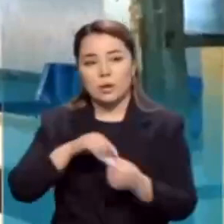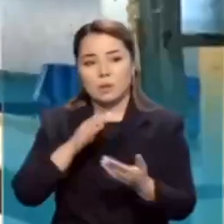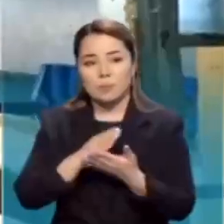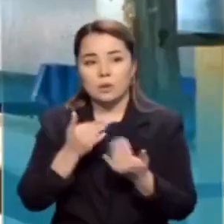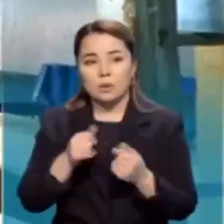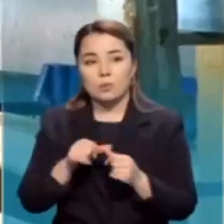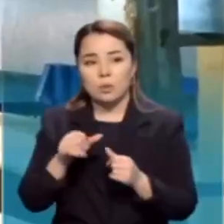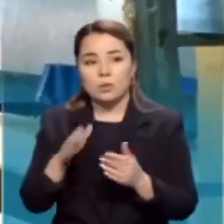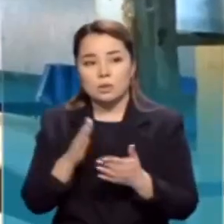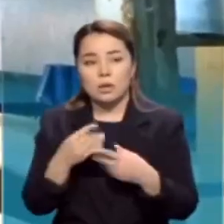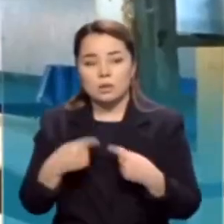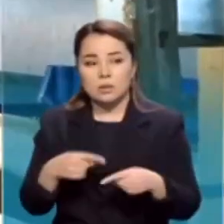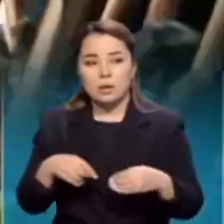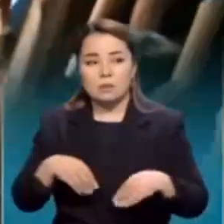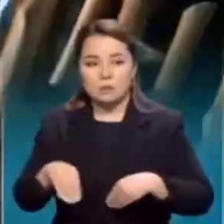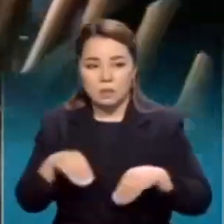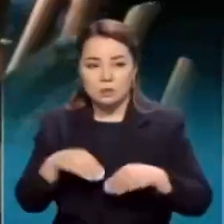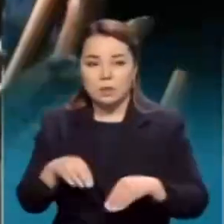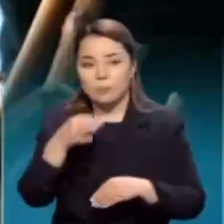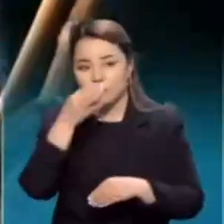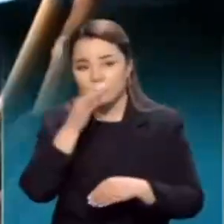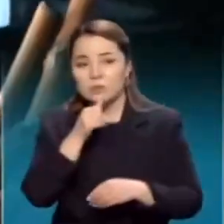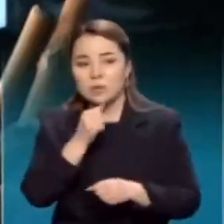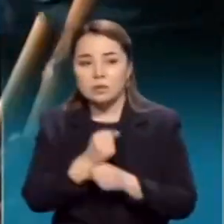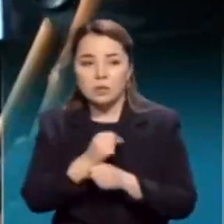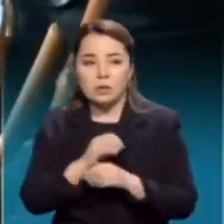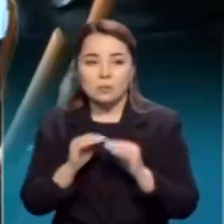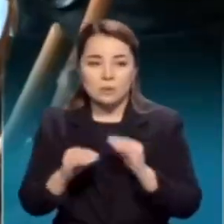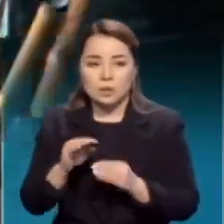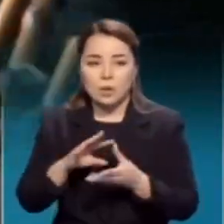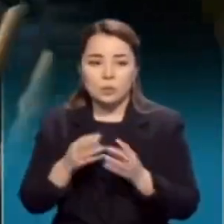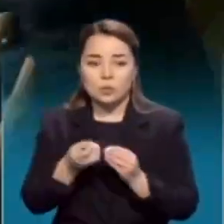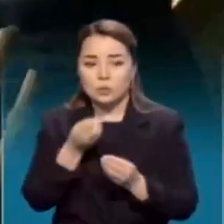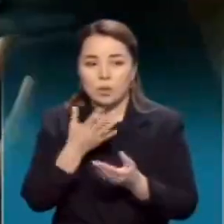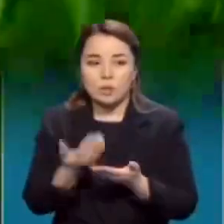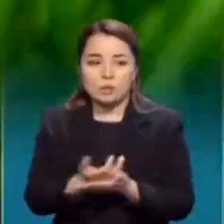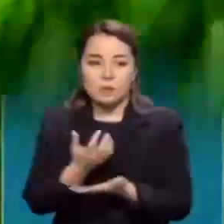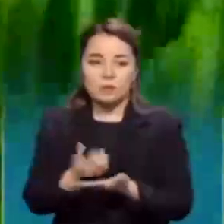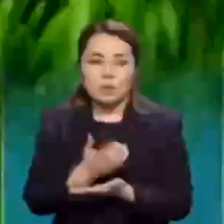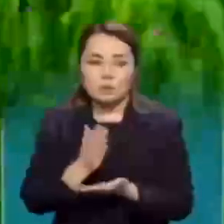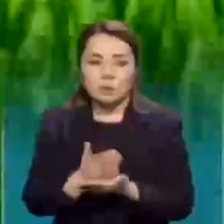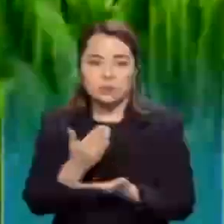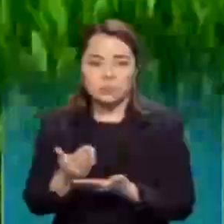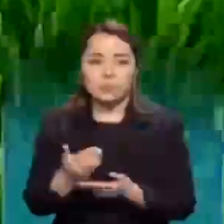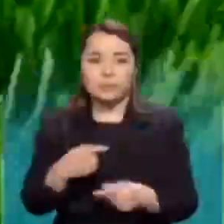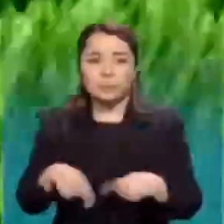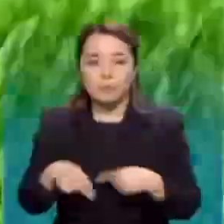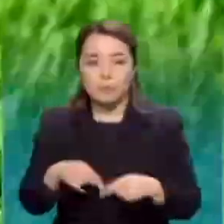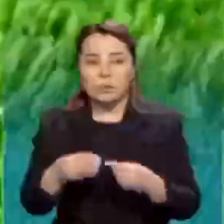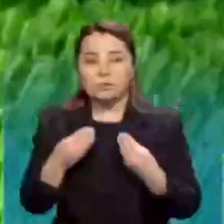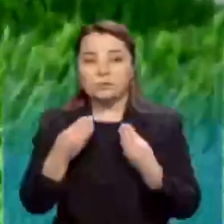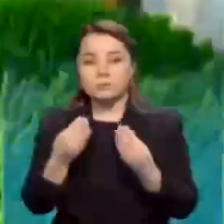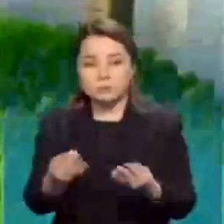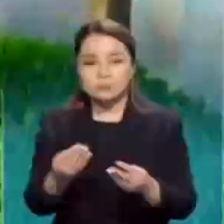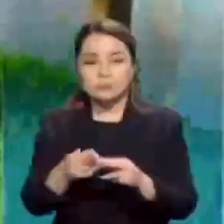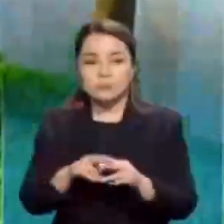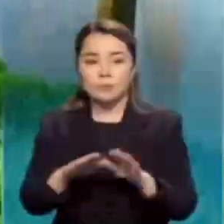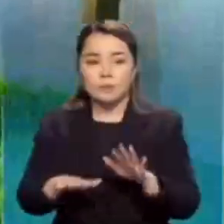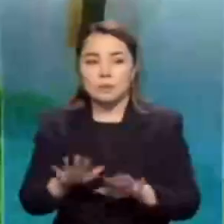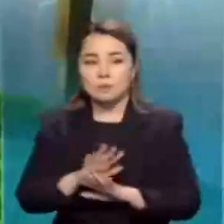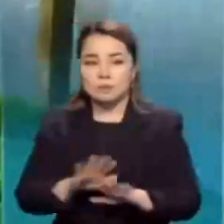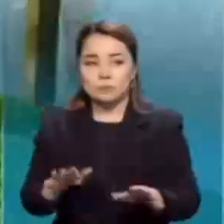мұнан бөлек тағы басқа дақылдарға тәжірибе жүргізіп, одан да жақсы нәтиже шығарған. Бұл футбол алаңына арналған көгал